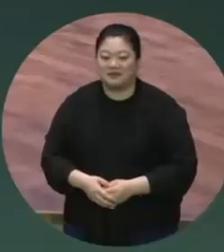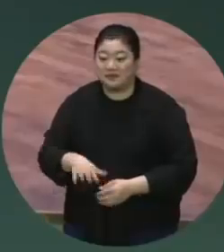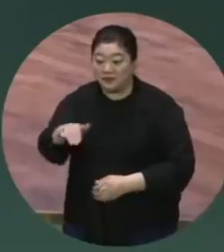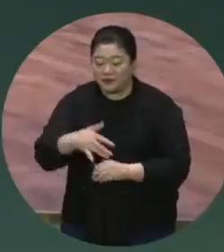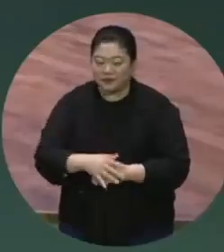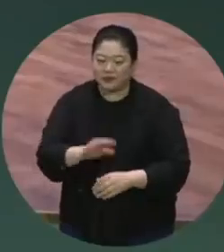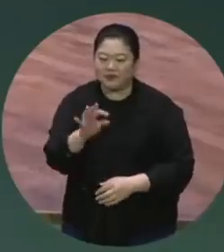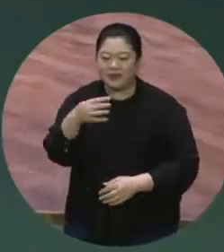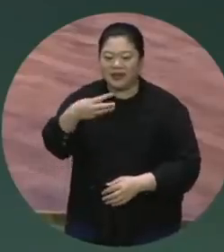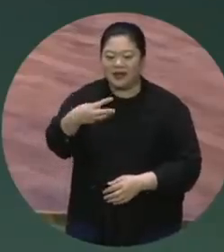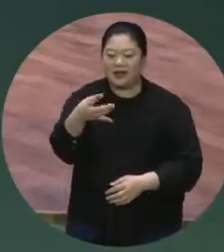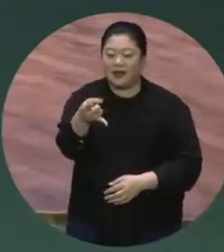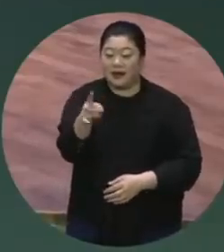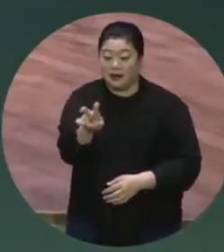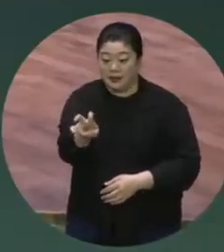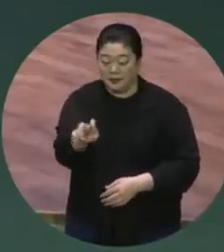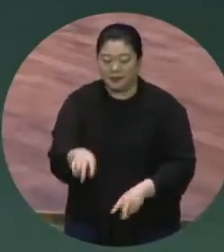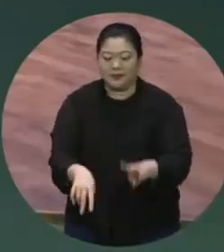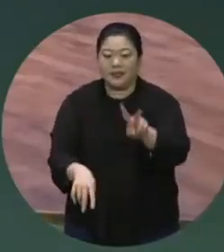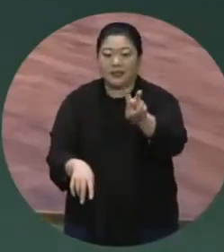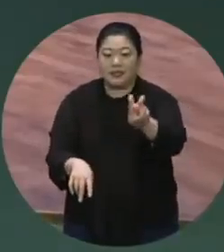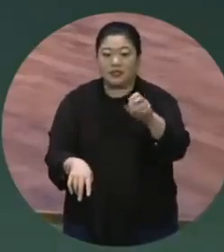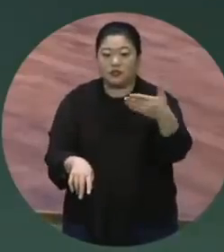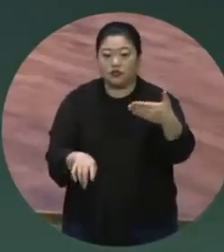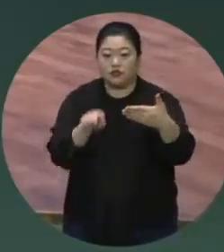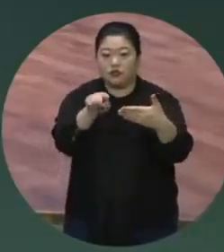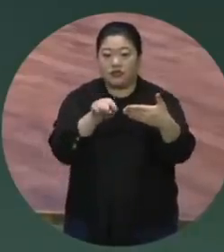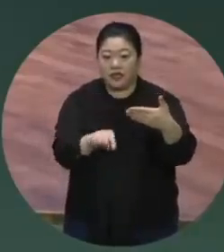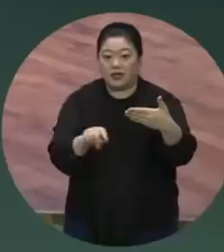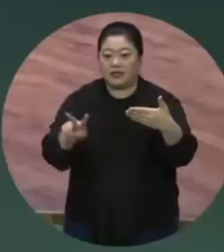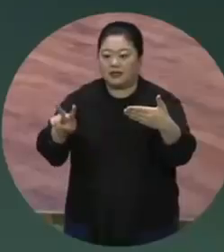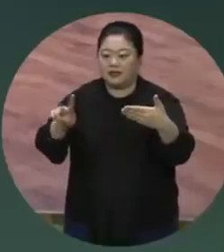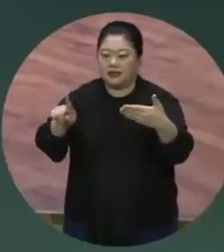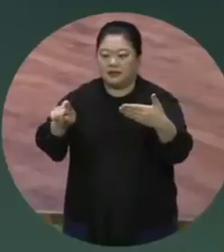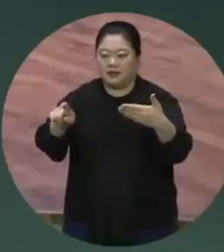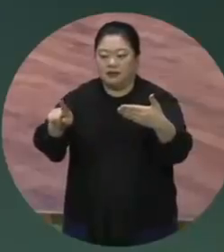예레미야 29장 11절